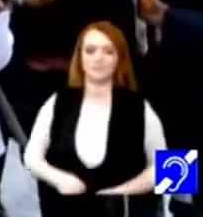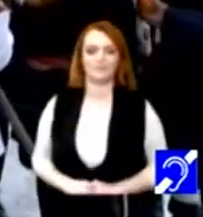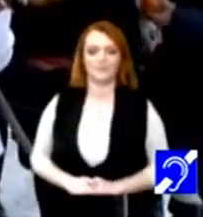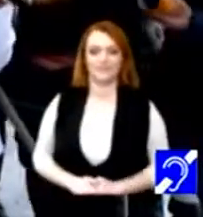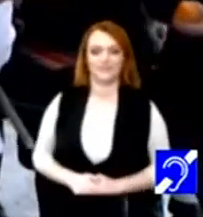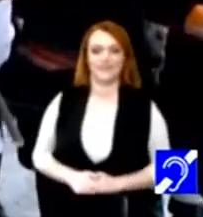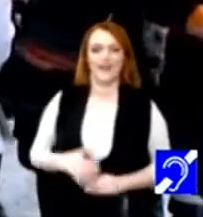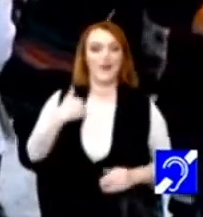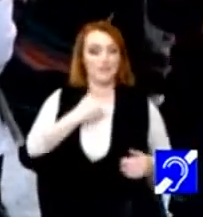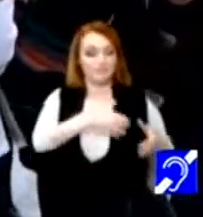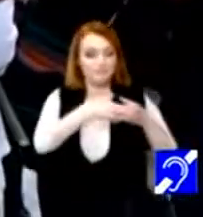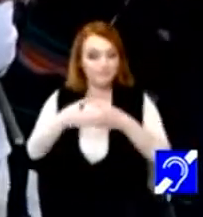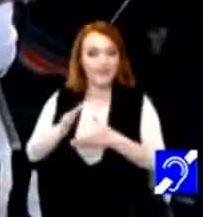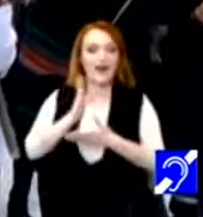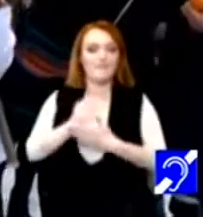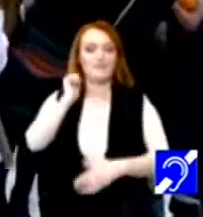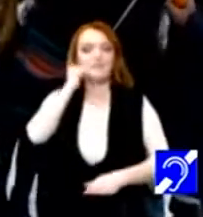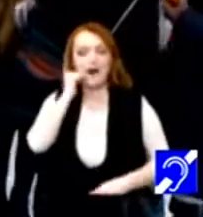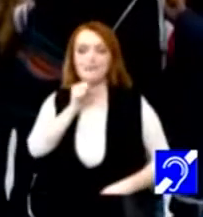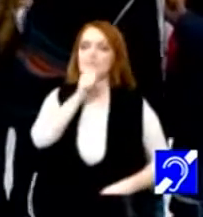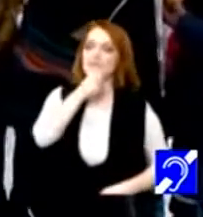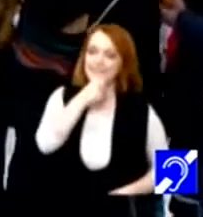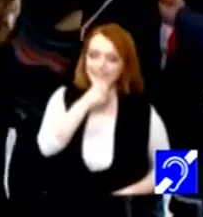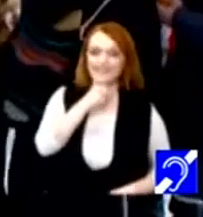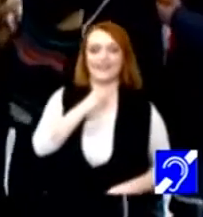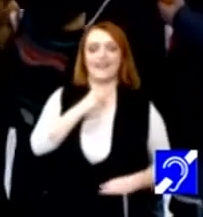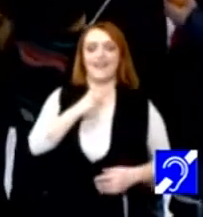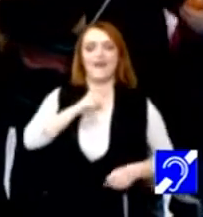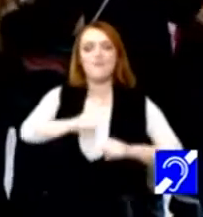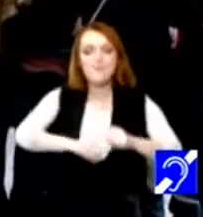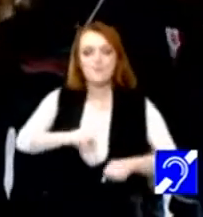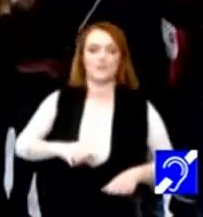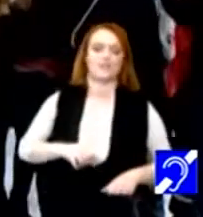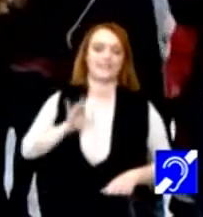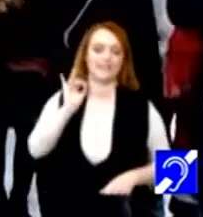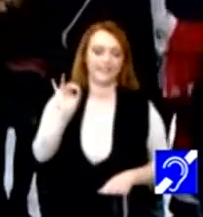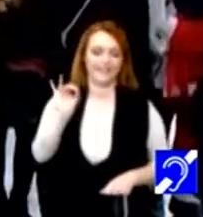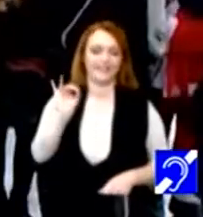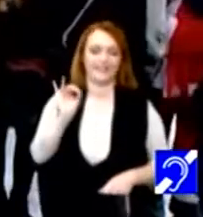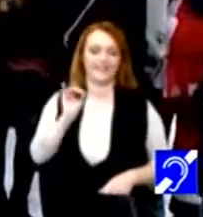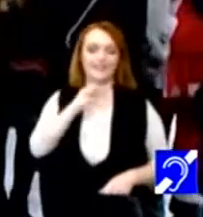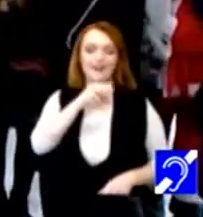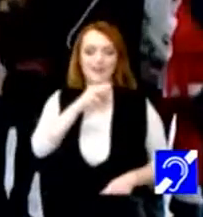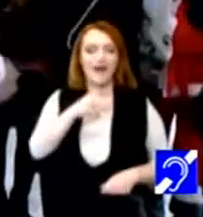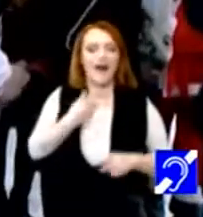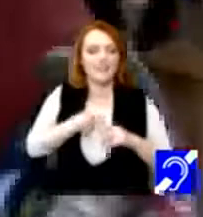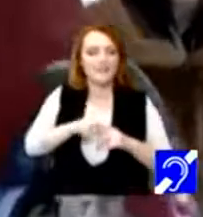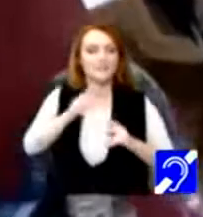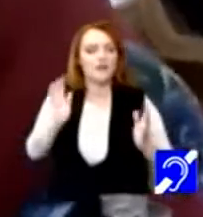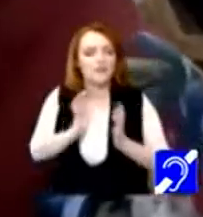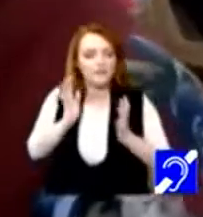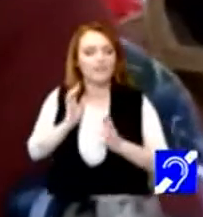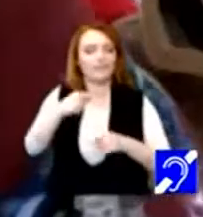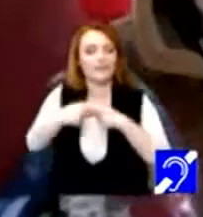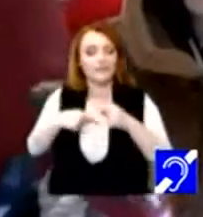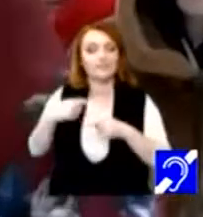avem capre, băbuțe, moșnigei, urși. Asta este o tradiție încă de la străbuneii noștri.